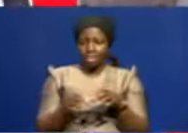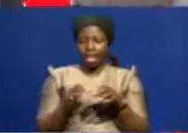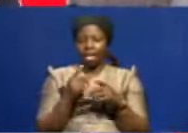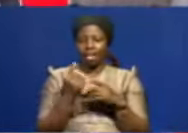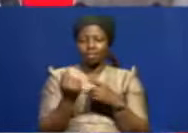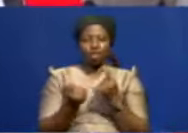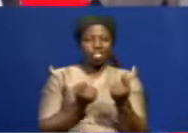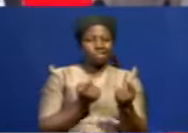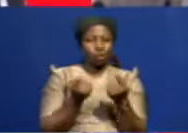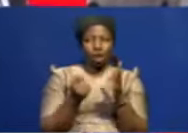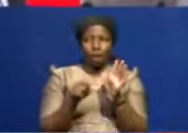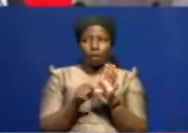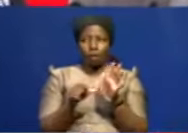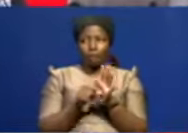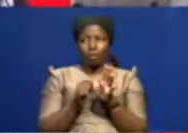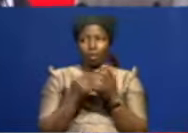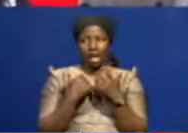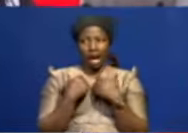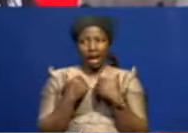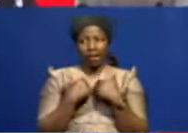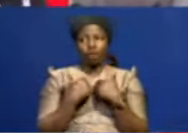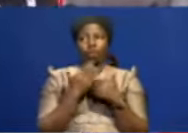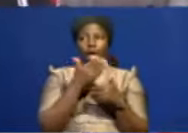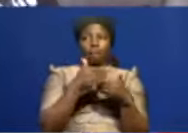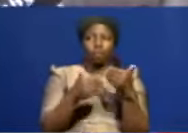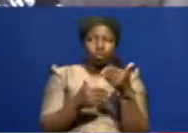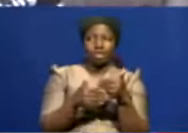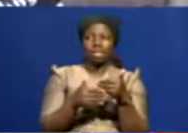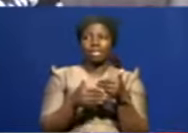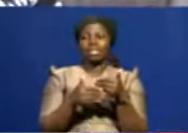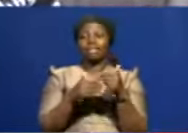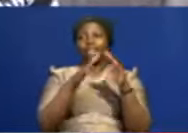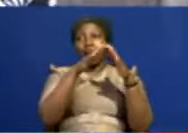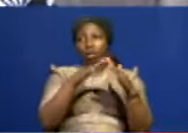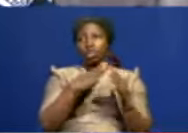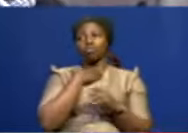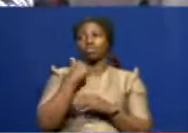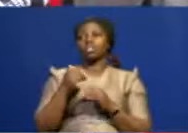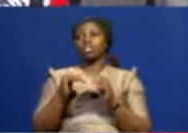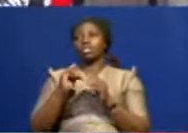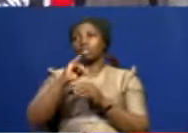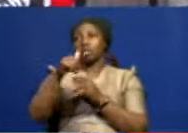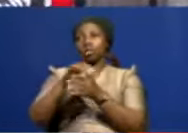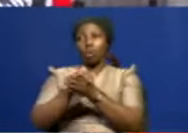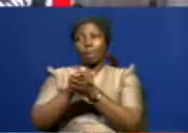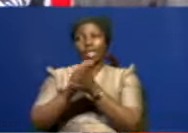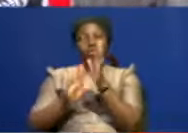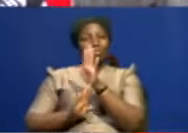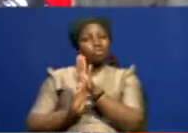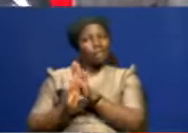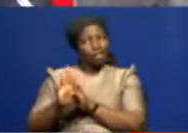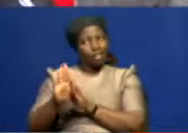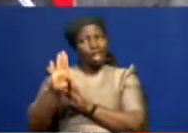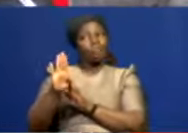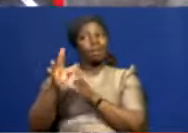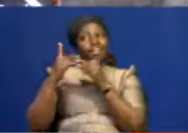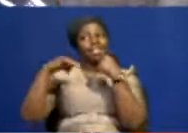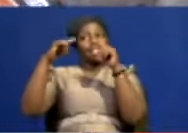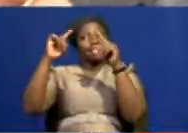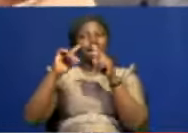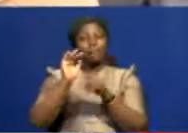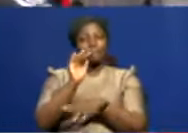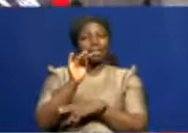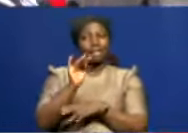kidogo ni nyumba tunajenga yetu, tungetaka Jubilee inawiri. Na kwa hivyo hata ningeomba ambaye alikuwa mwenyekiti wa chama